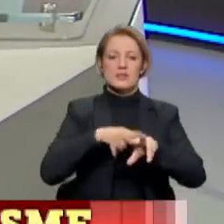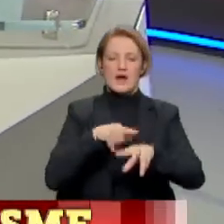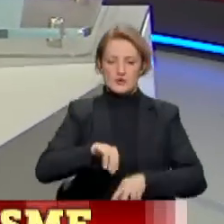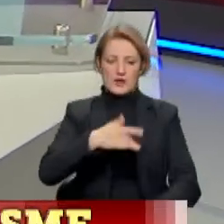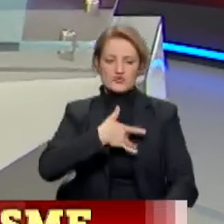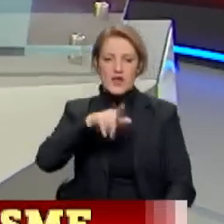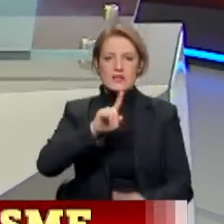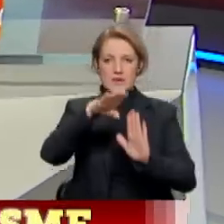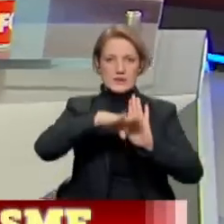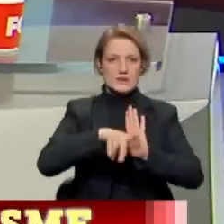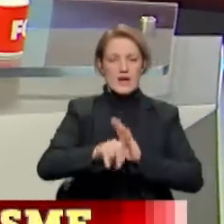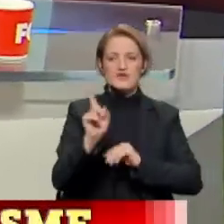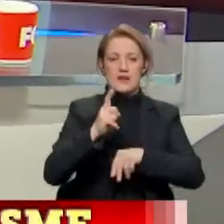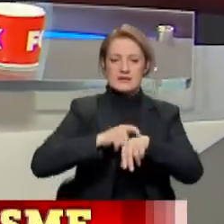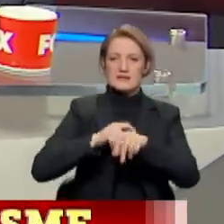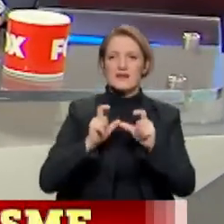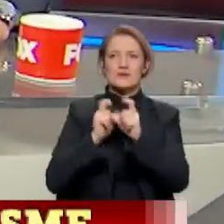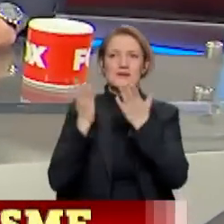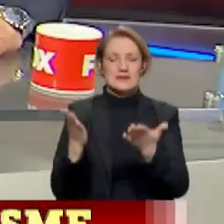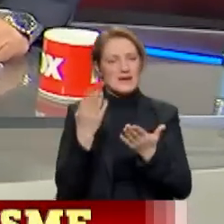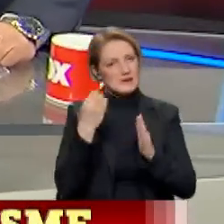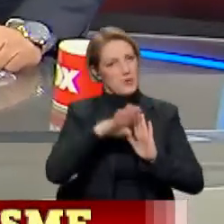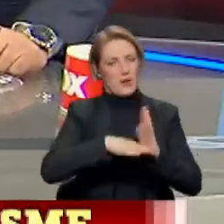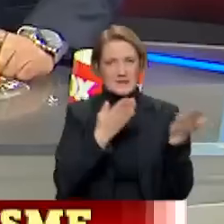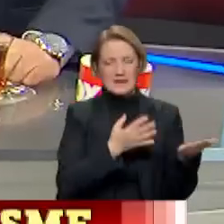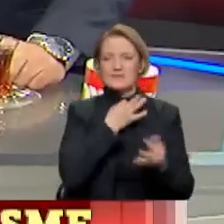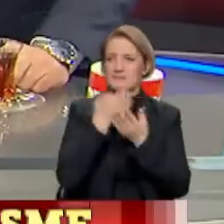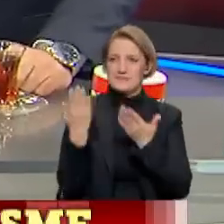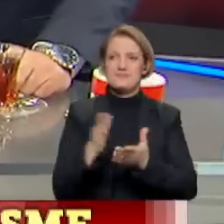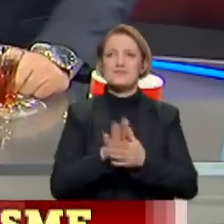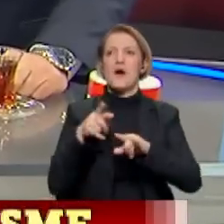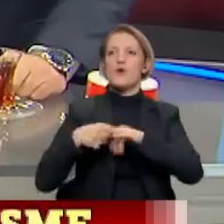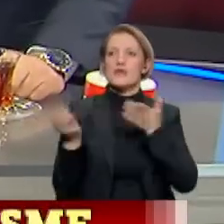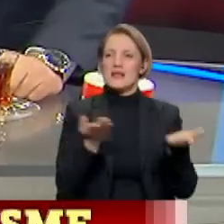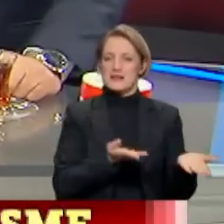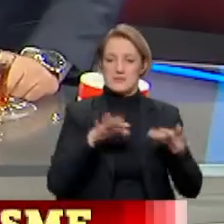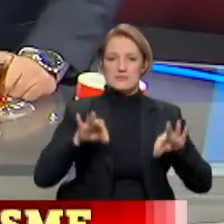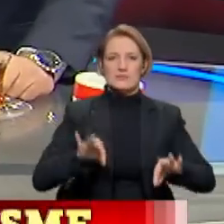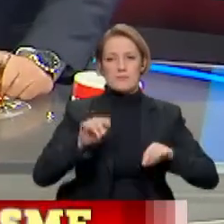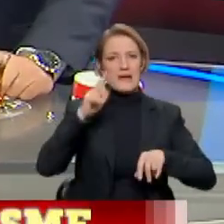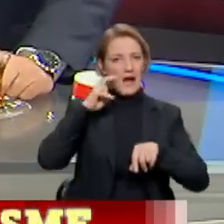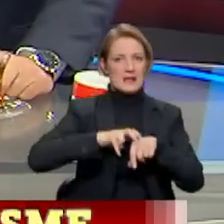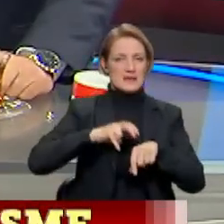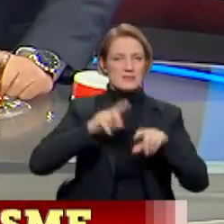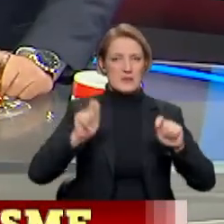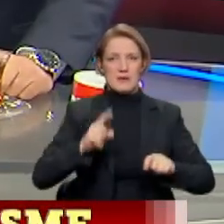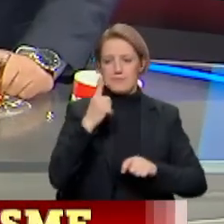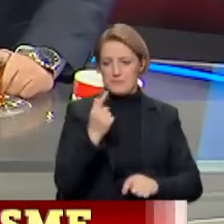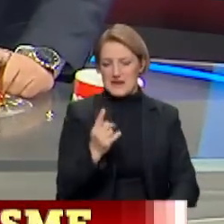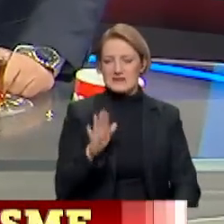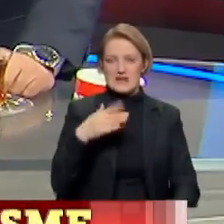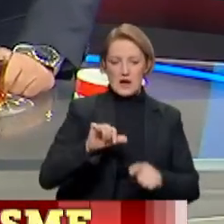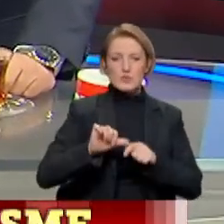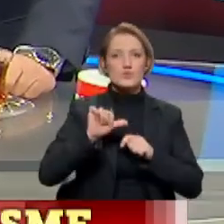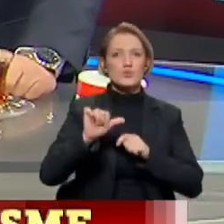canlı yayında Çalar Saat'te. Günaydın. Günaydın, iyi yayınlar. Sağ olun, teşekkürler, hoş geldiniz. Hoş bulduk. Bugün bir hatırlatma yapayım, biraz daha